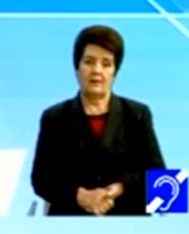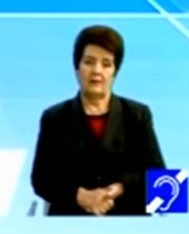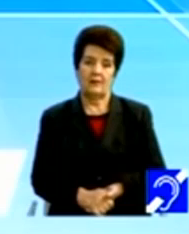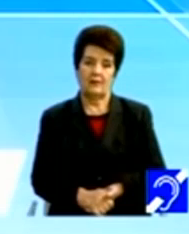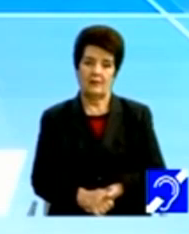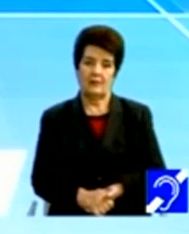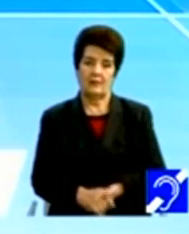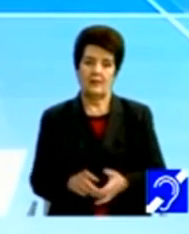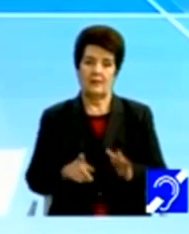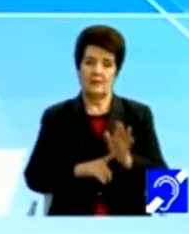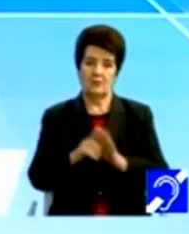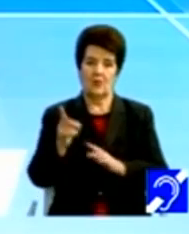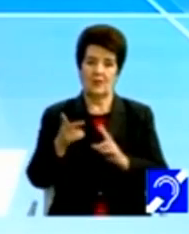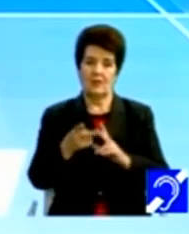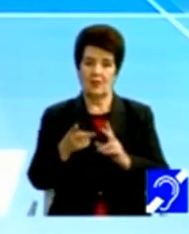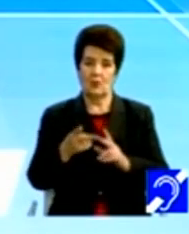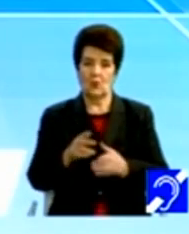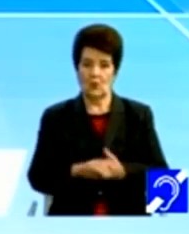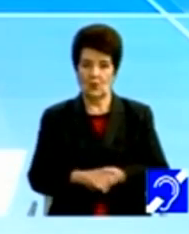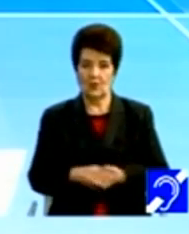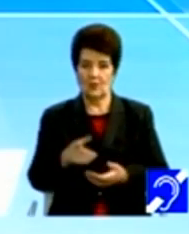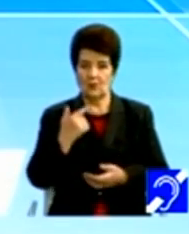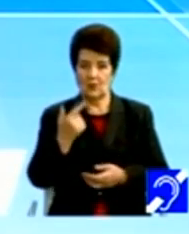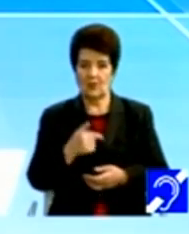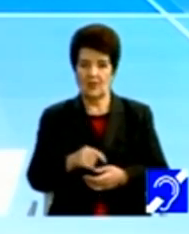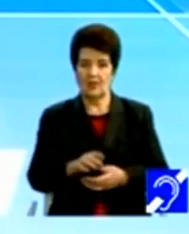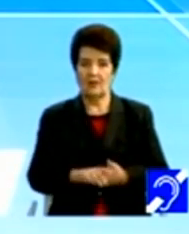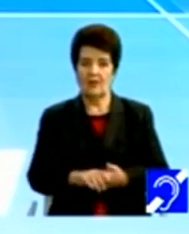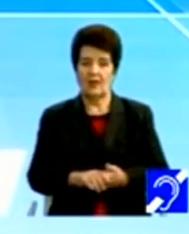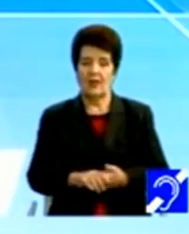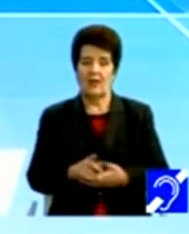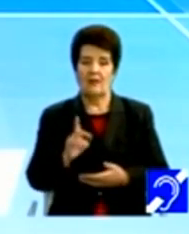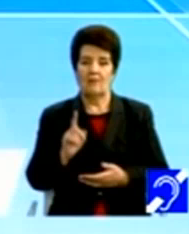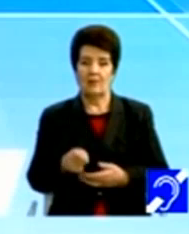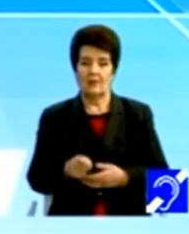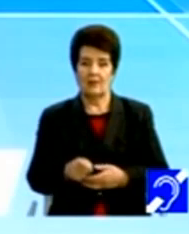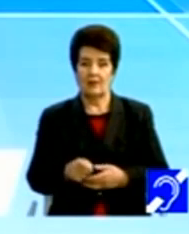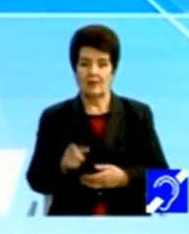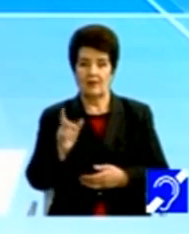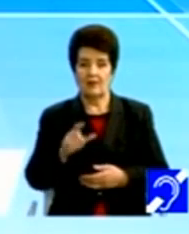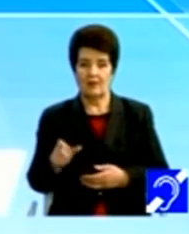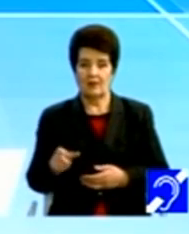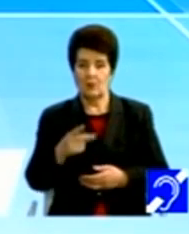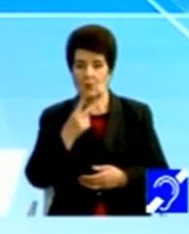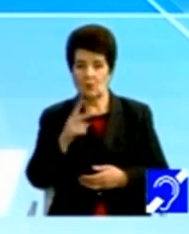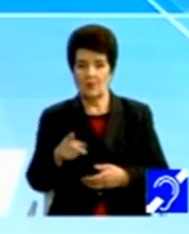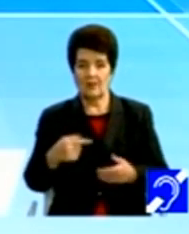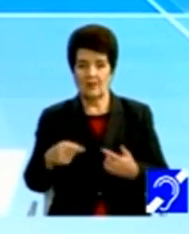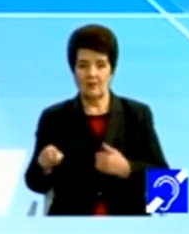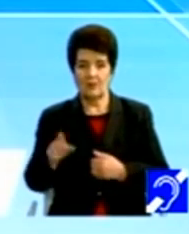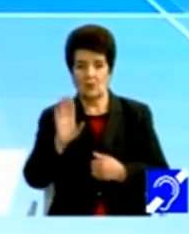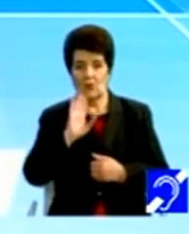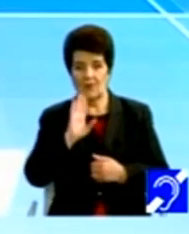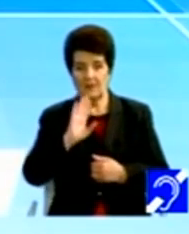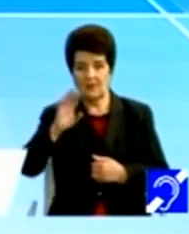aș porni de la a doua condiție pe care, pentru că evident că băiatul a glumit. Eu nu văd nicio diferență dacă ar fi o femeie